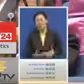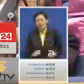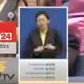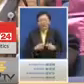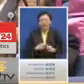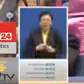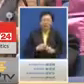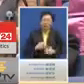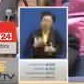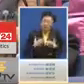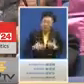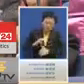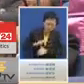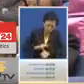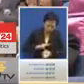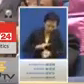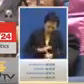พลอย